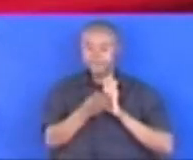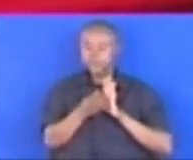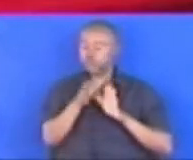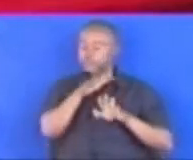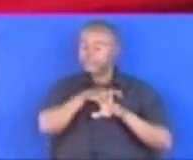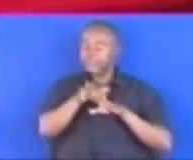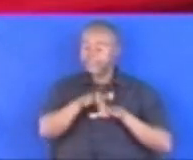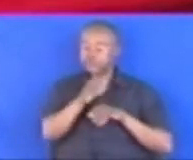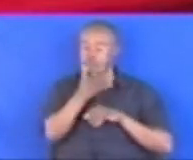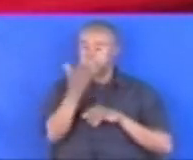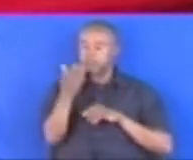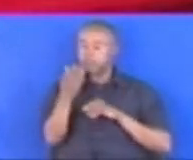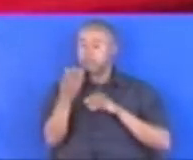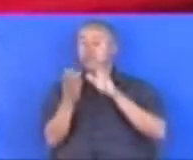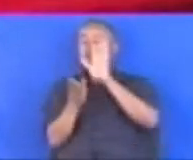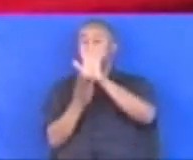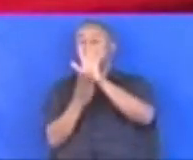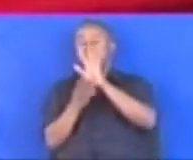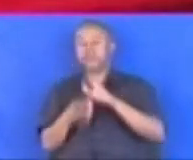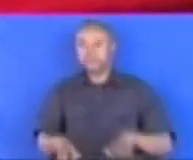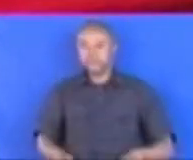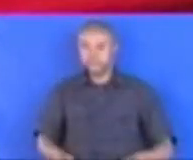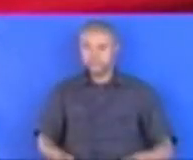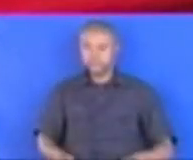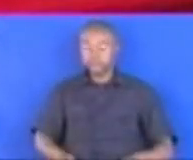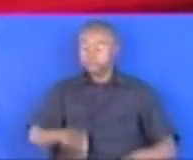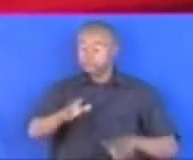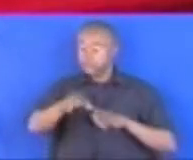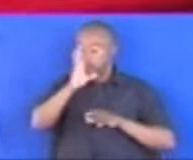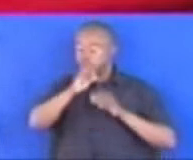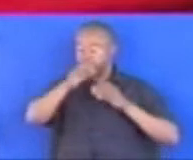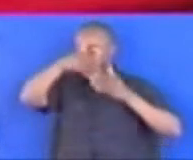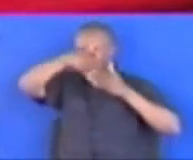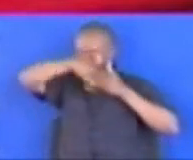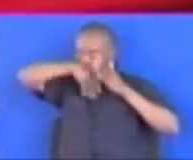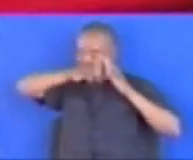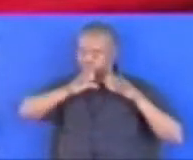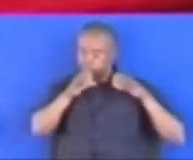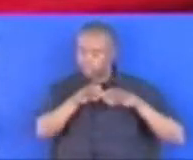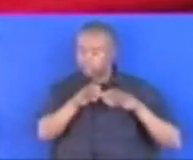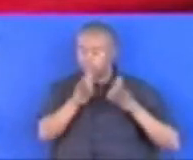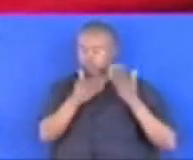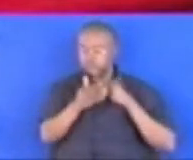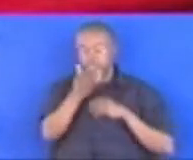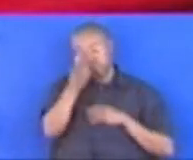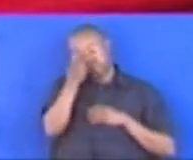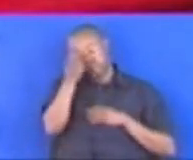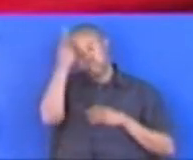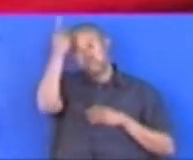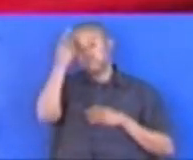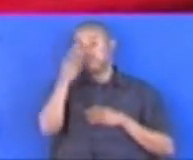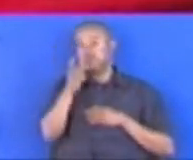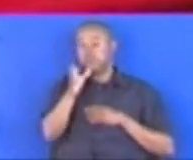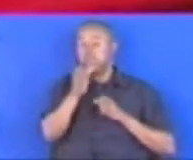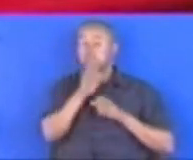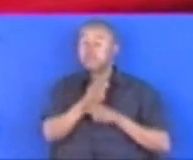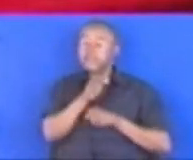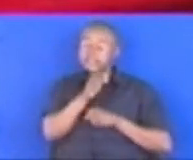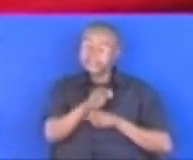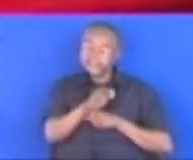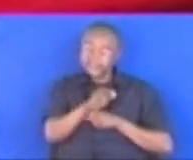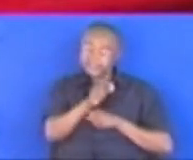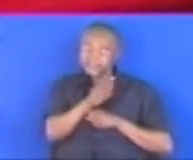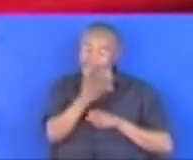8 tulichokitoa. Mheshimiwa Naibu Spika, uchambuzi wa kina wa kamati umebaini kuwa bajeti ya fungu namba